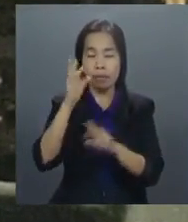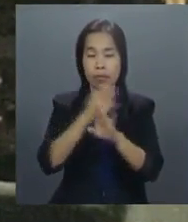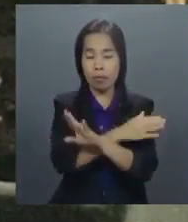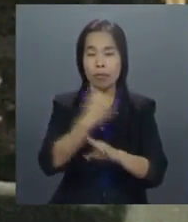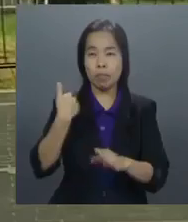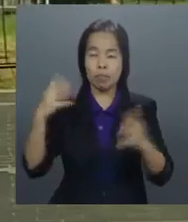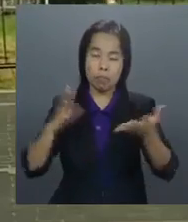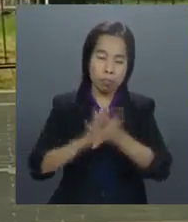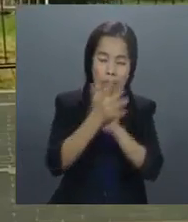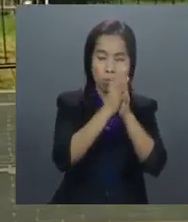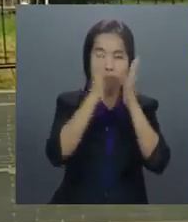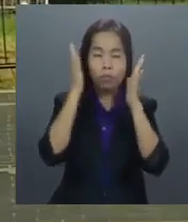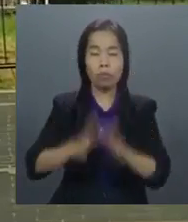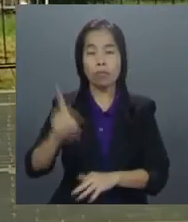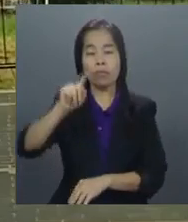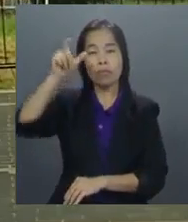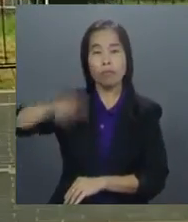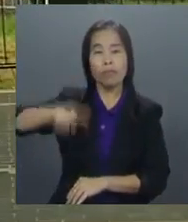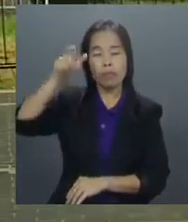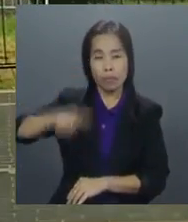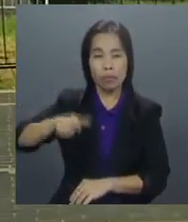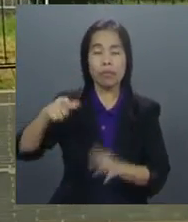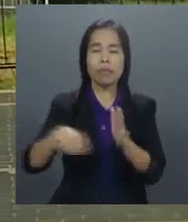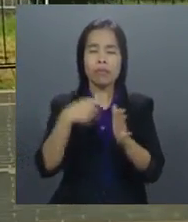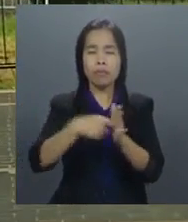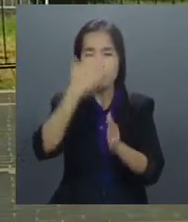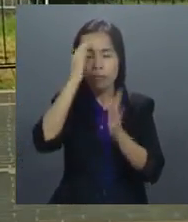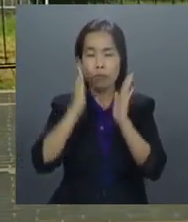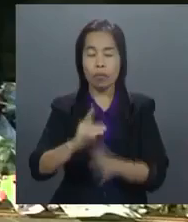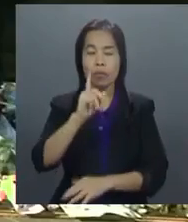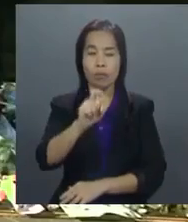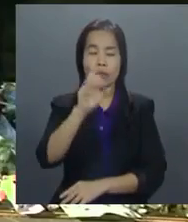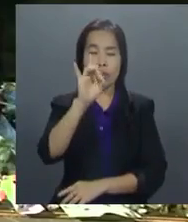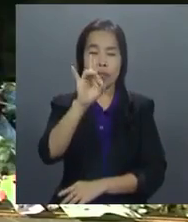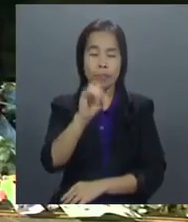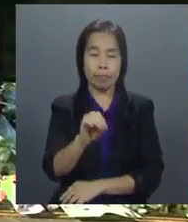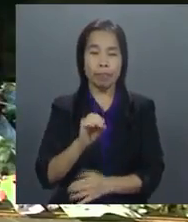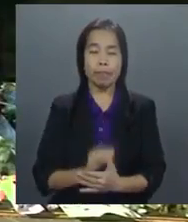ที่เมืองนิชของฝรั่งเศสเหตุการณ์นั้นมีผู้เสียชีวิตกว่า80คนค่ะ